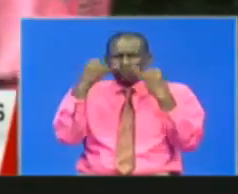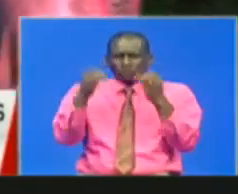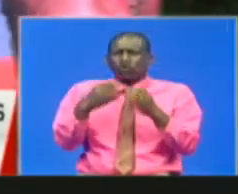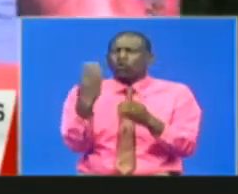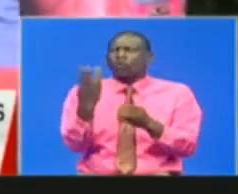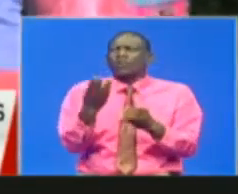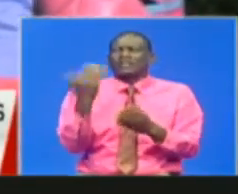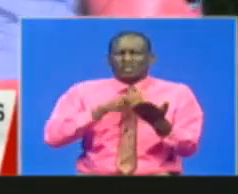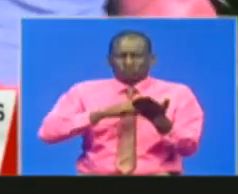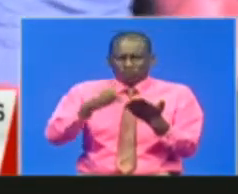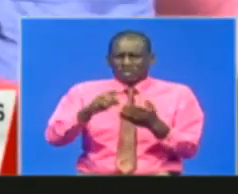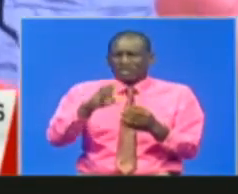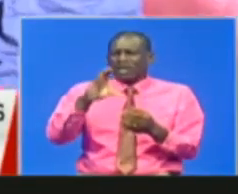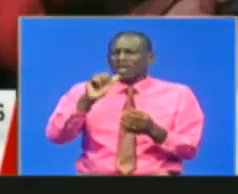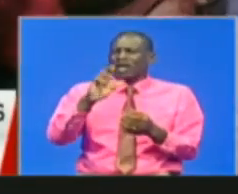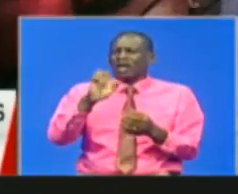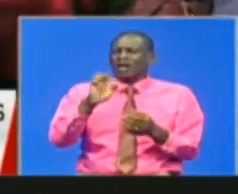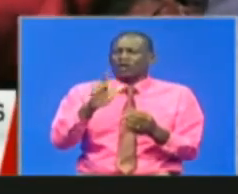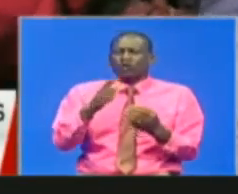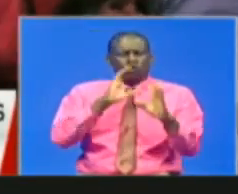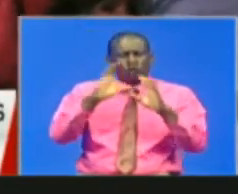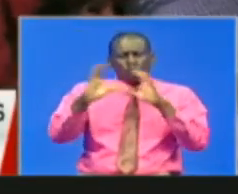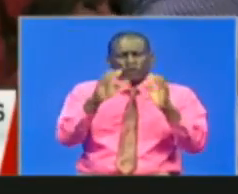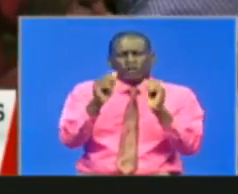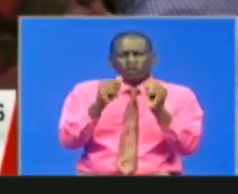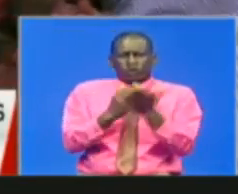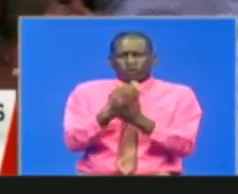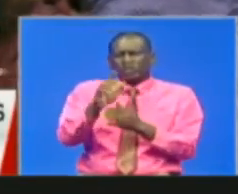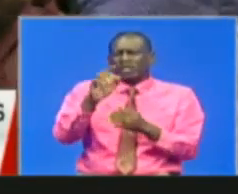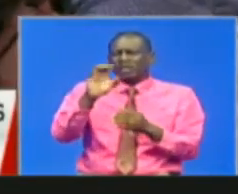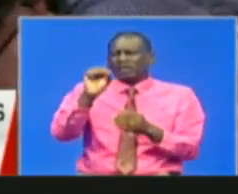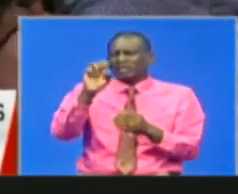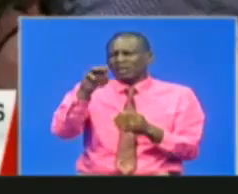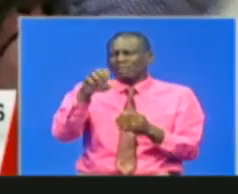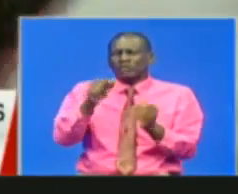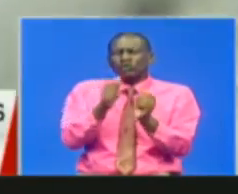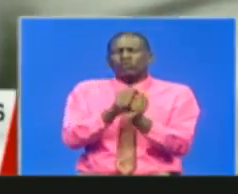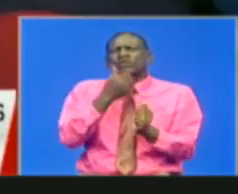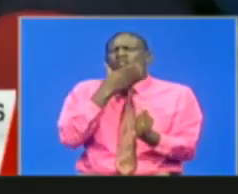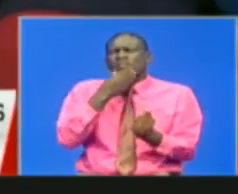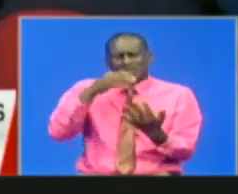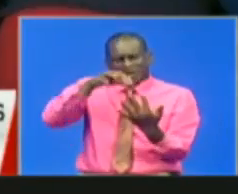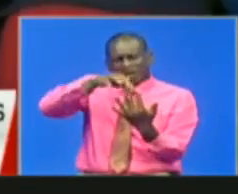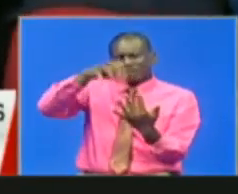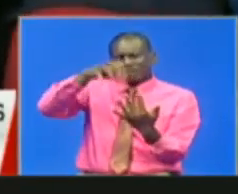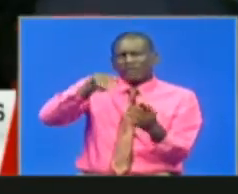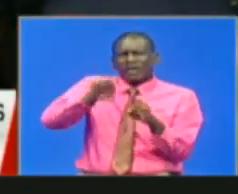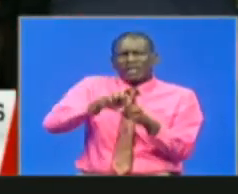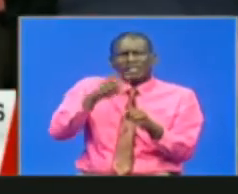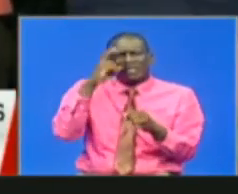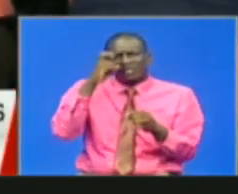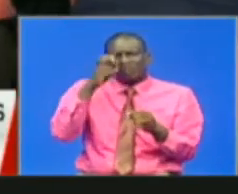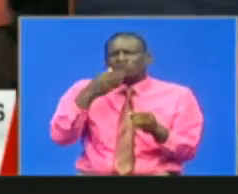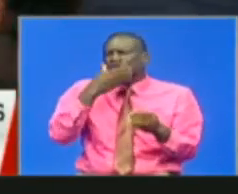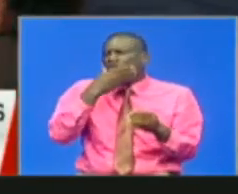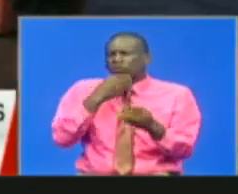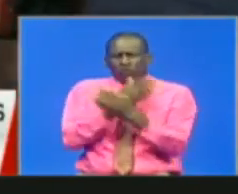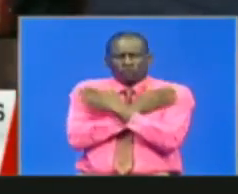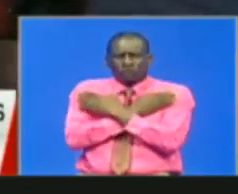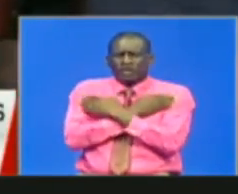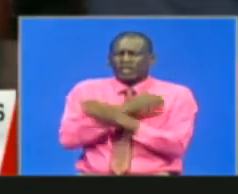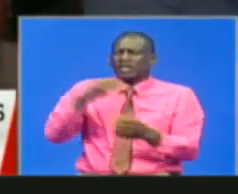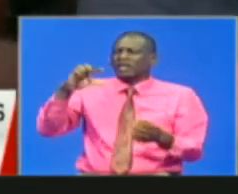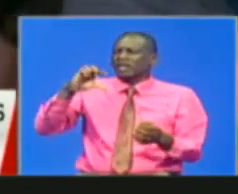last week, Caroline was in communication via text with a man identified as her alleged boyfriend, Alexander